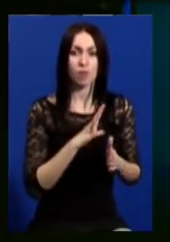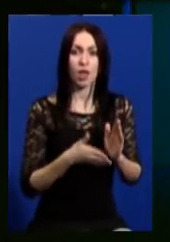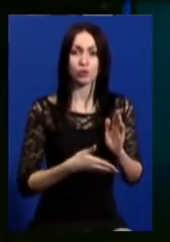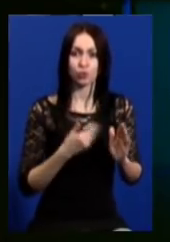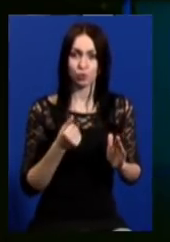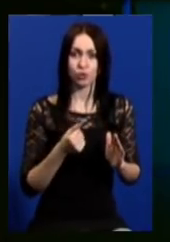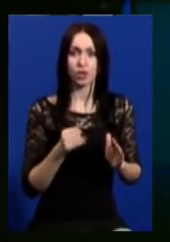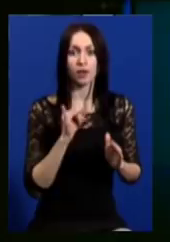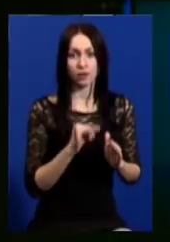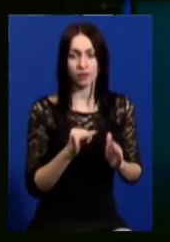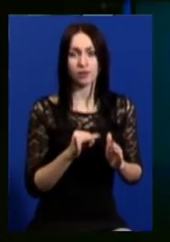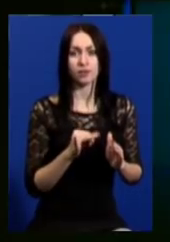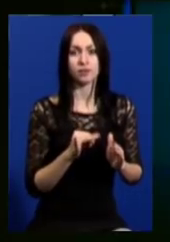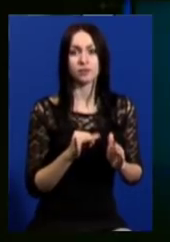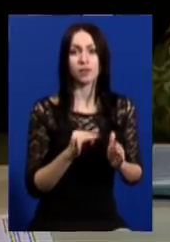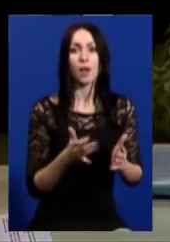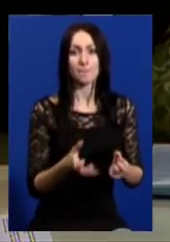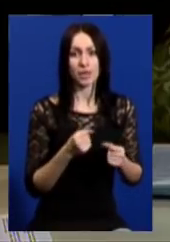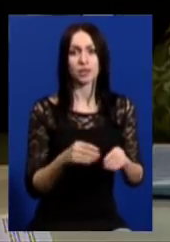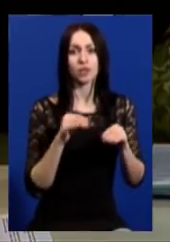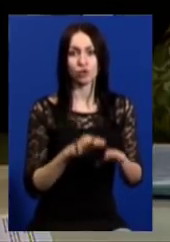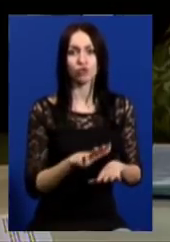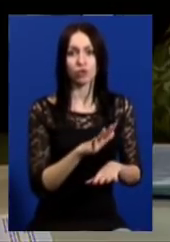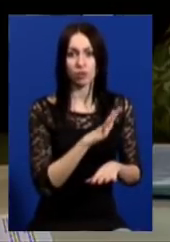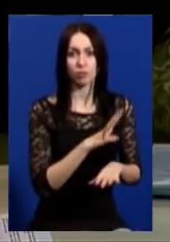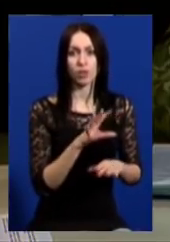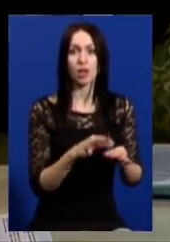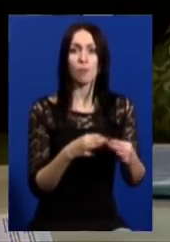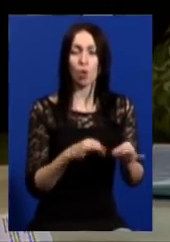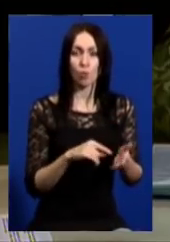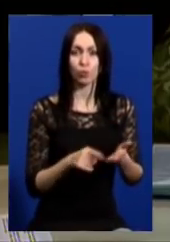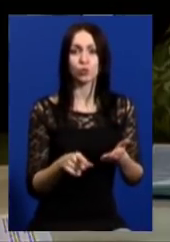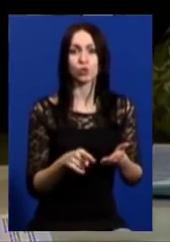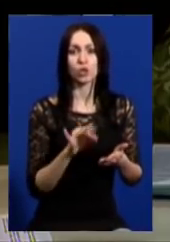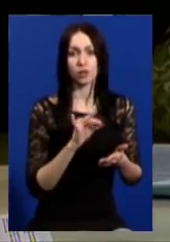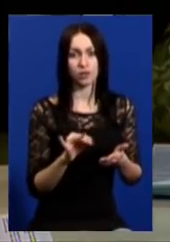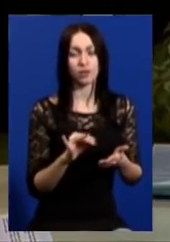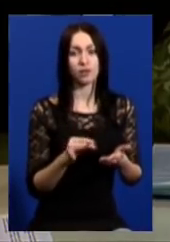І прийнято рішення було про непропуск. І